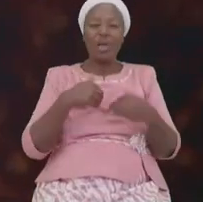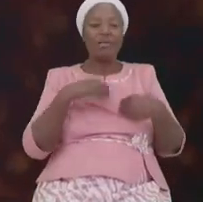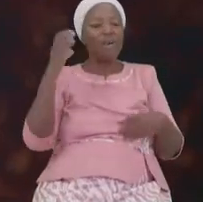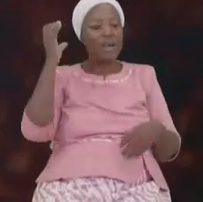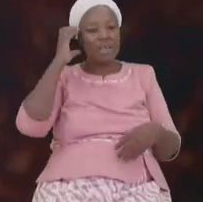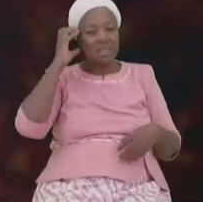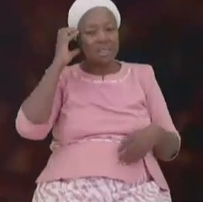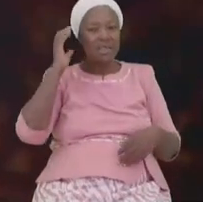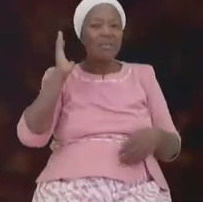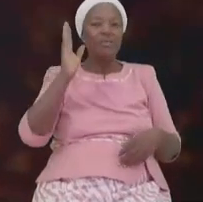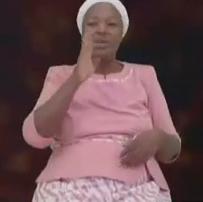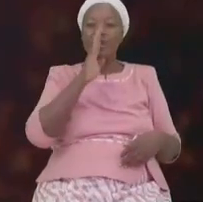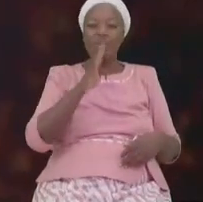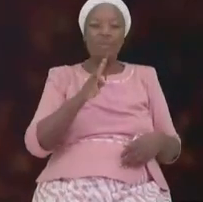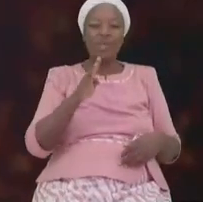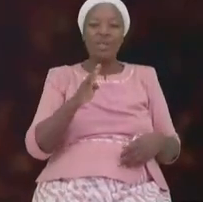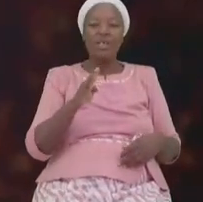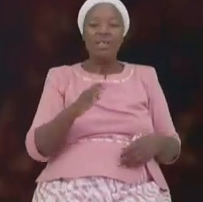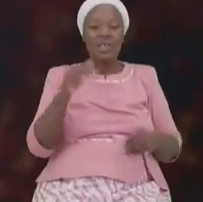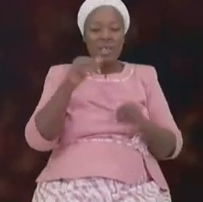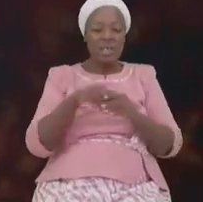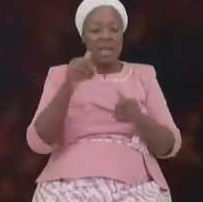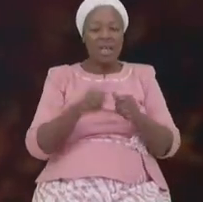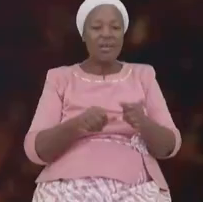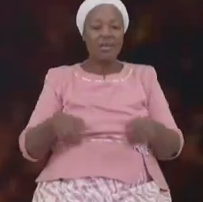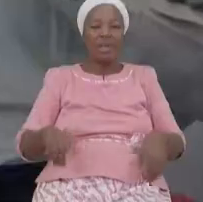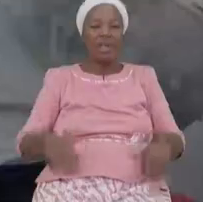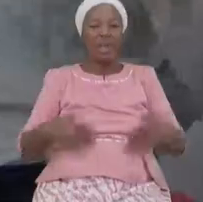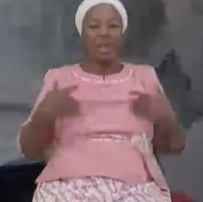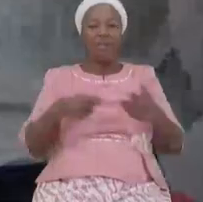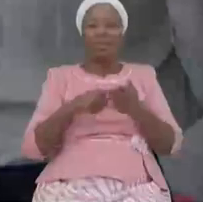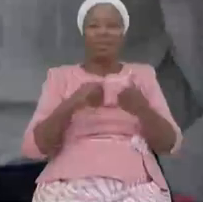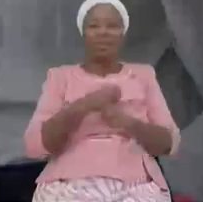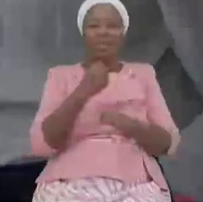soit reproduite dans chaque vie cette année au nom de Jésus.